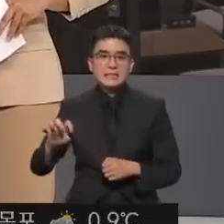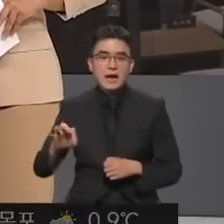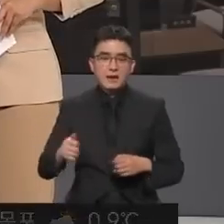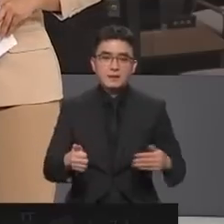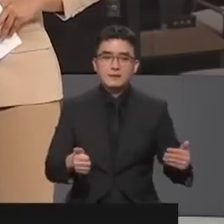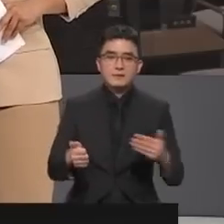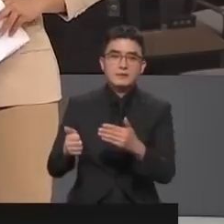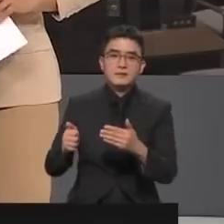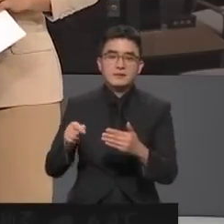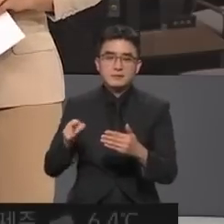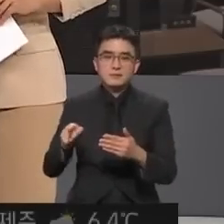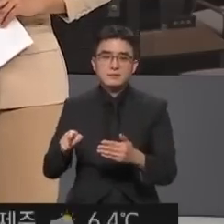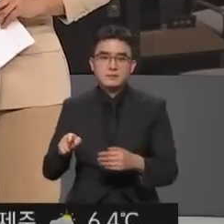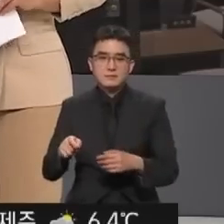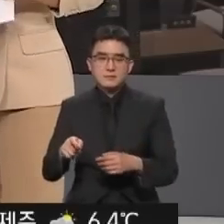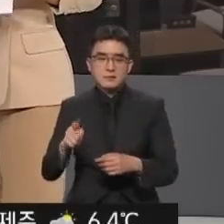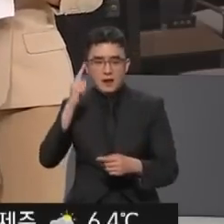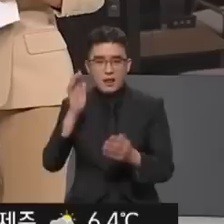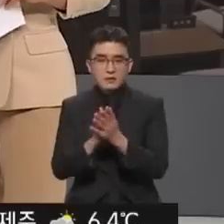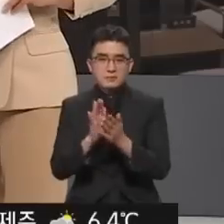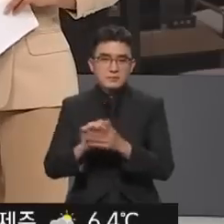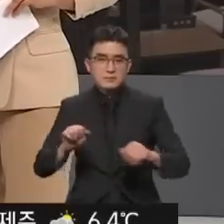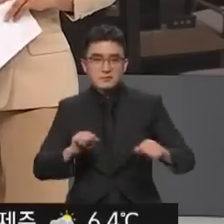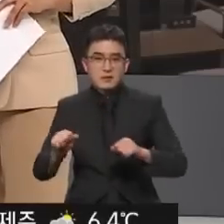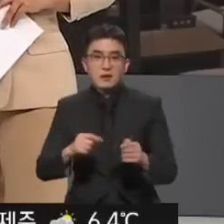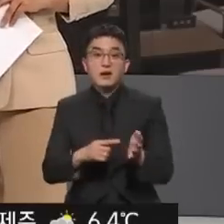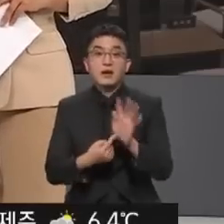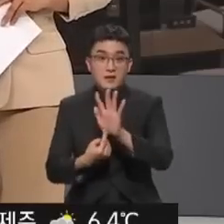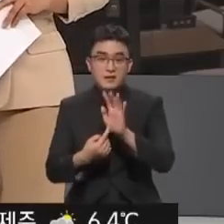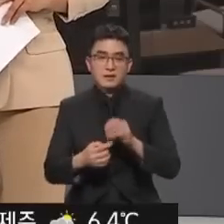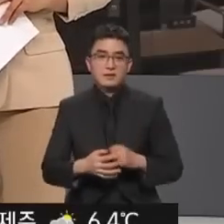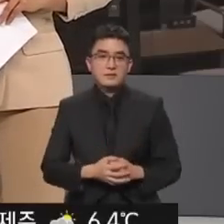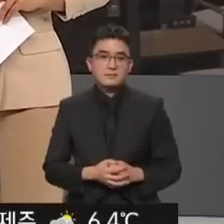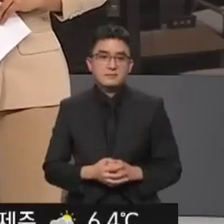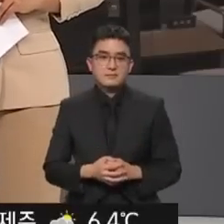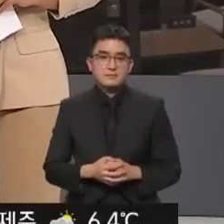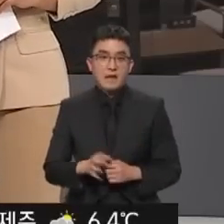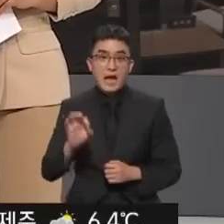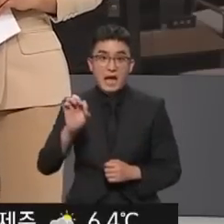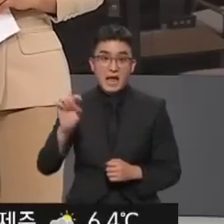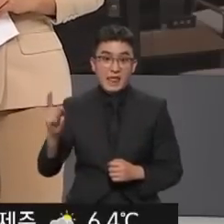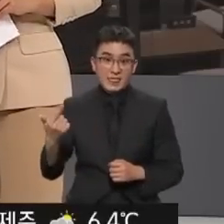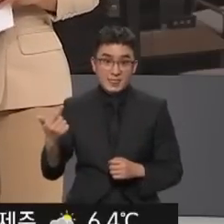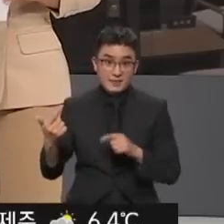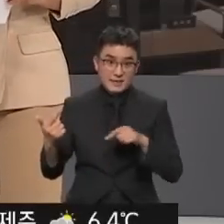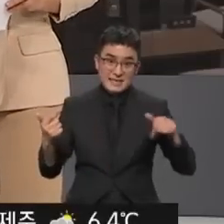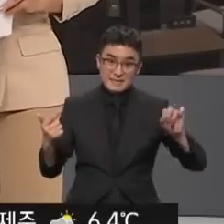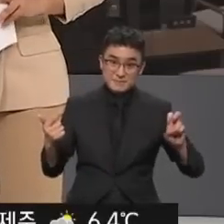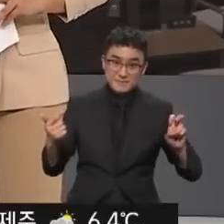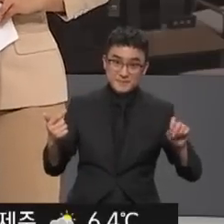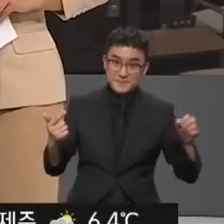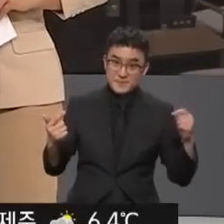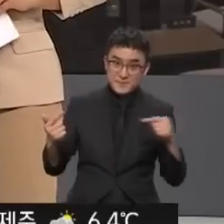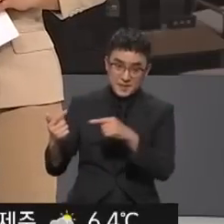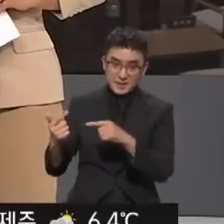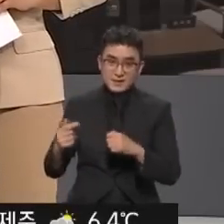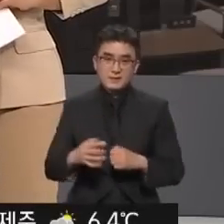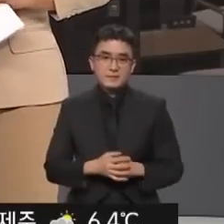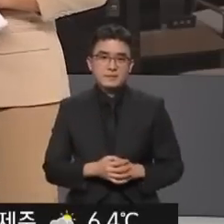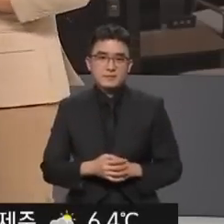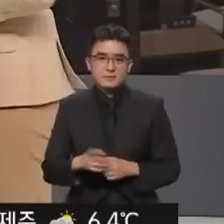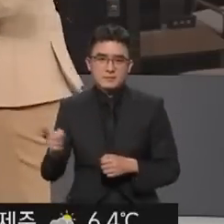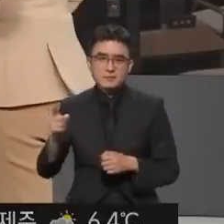얘기도 흘러나왔는데요. 김 의원은 안 의원을 향해서 윤심 호소인이라면서 윤심은 여전히 나에게 있다고